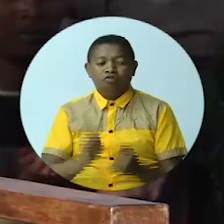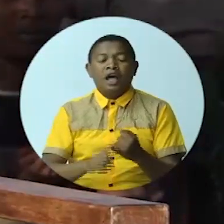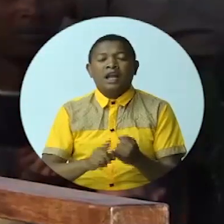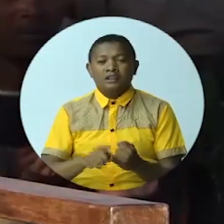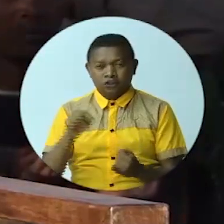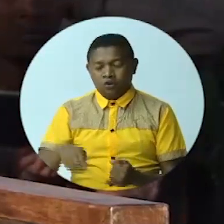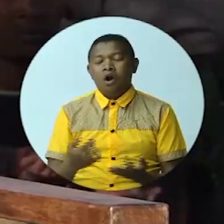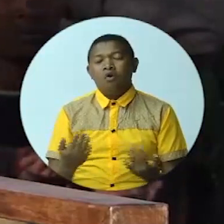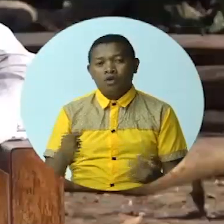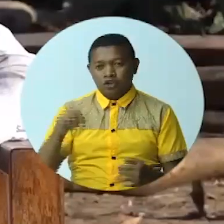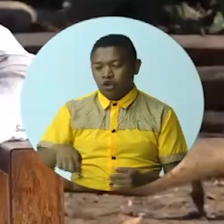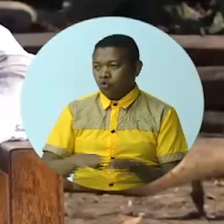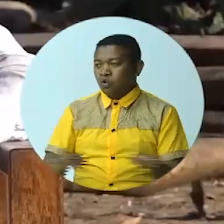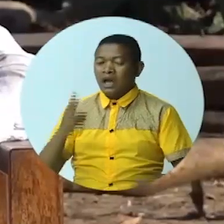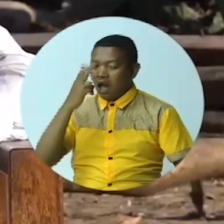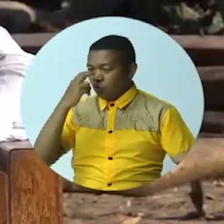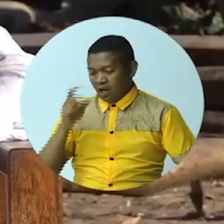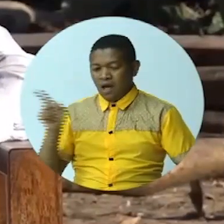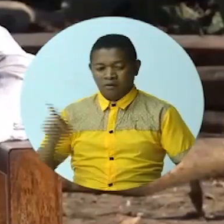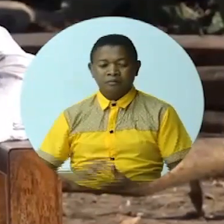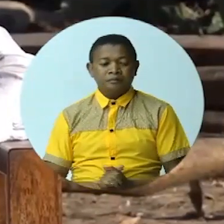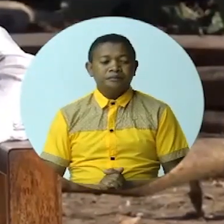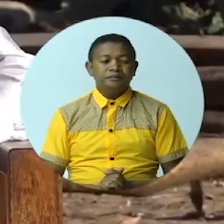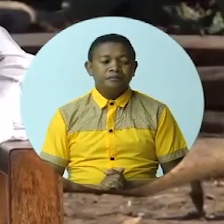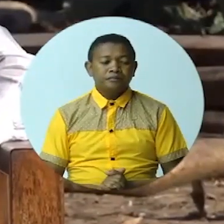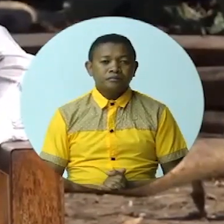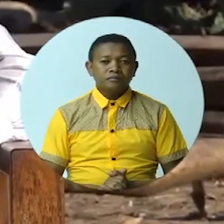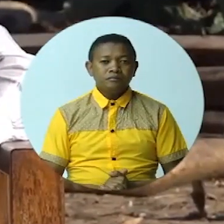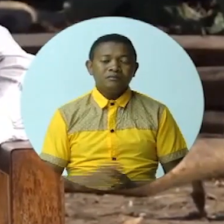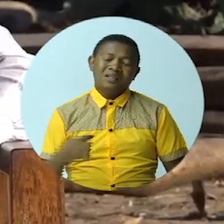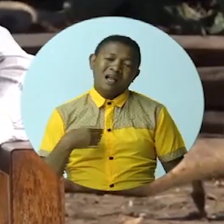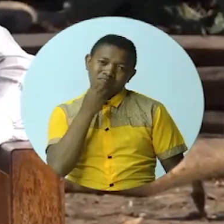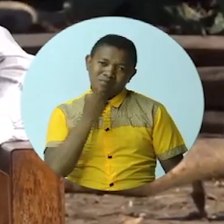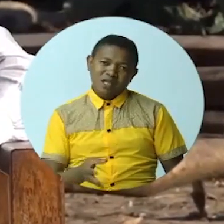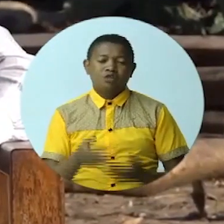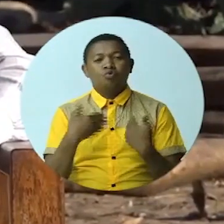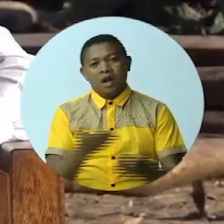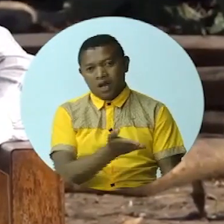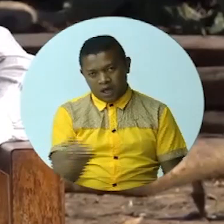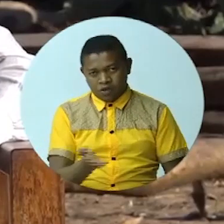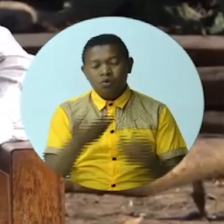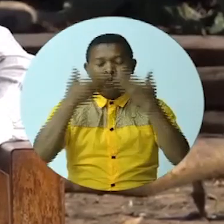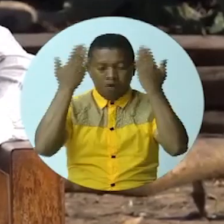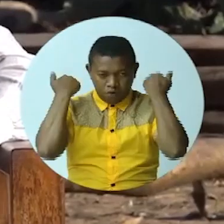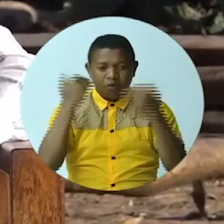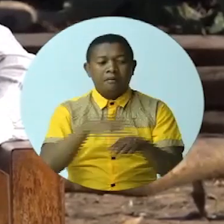aro. Ny afatra ataoko ho an'ny vahoaka malagasy dia ty atsimotsika amin'izao tsika miteny izao